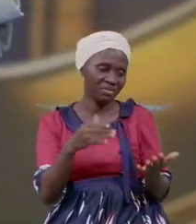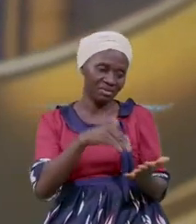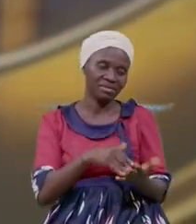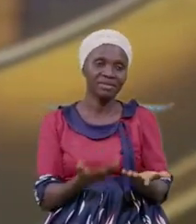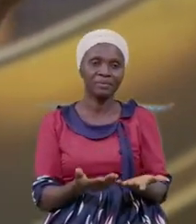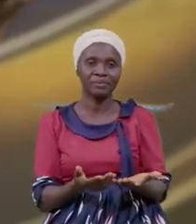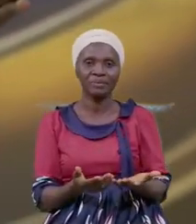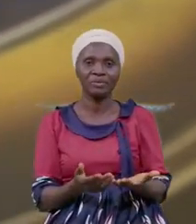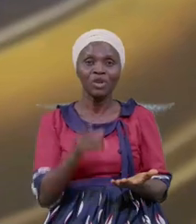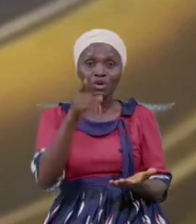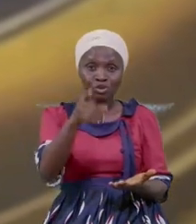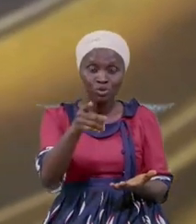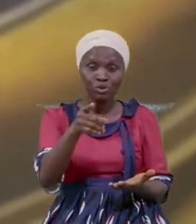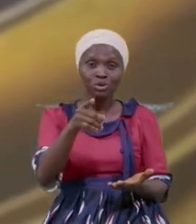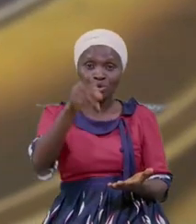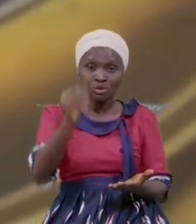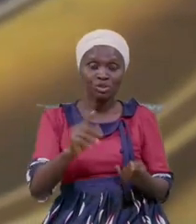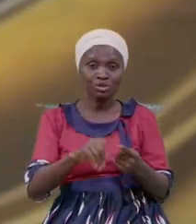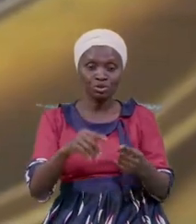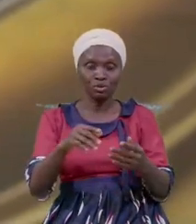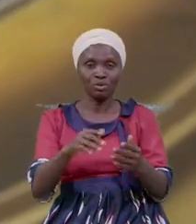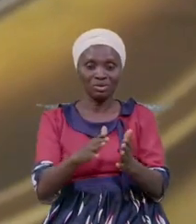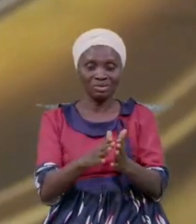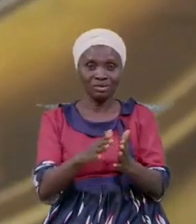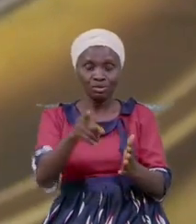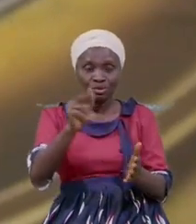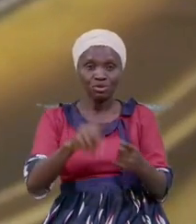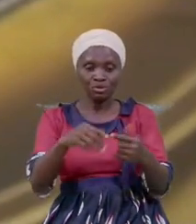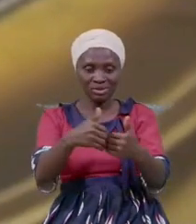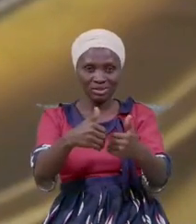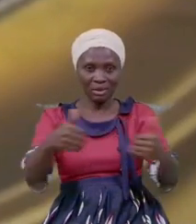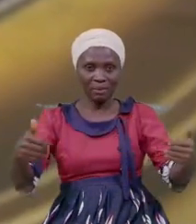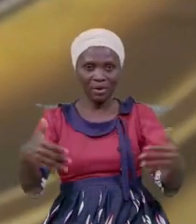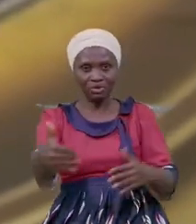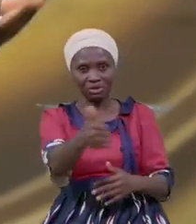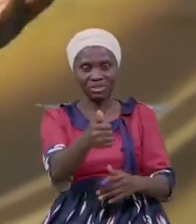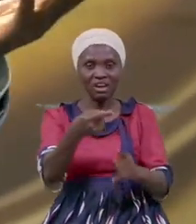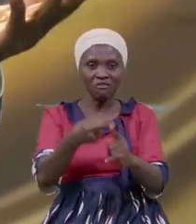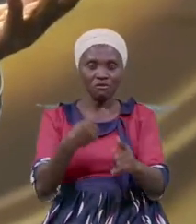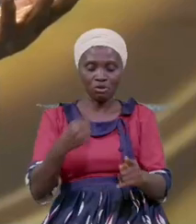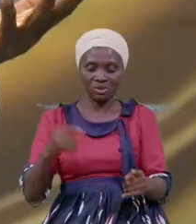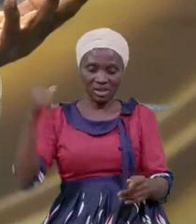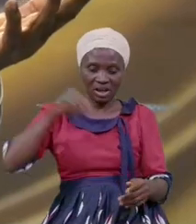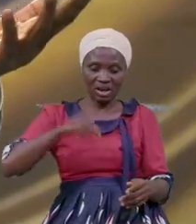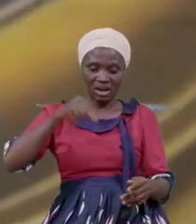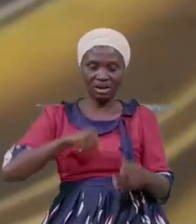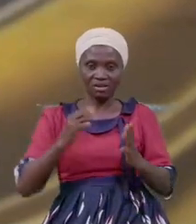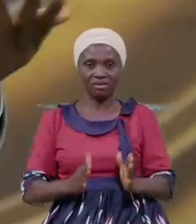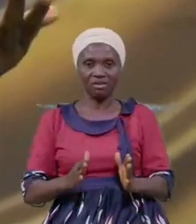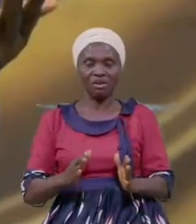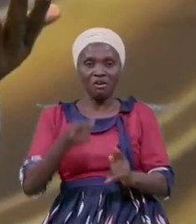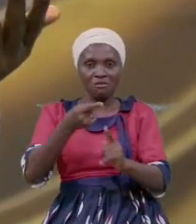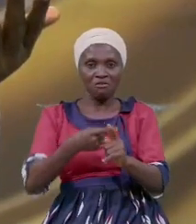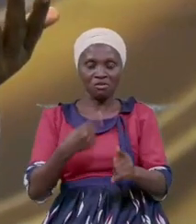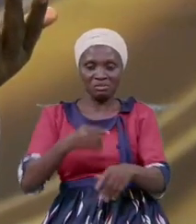distancer des accusateurs et des juges les juges qui se sont autant qui se sont